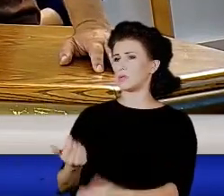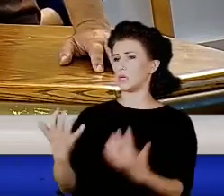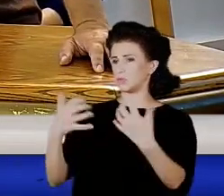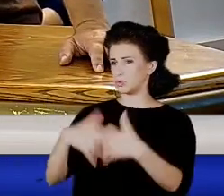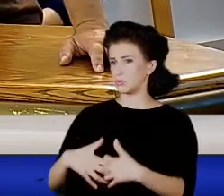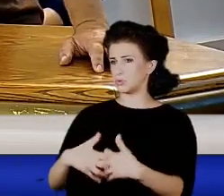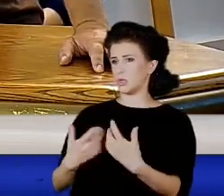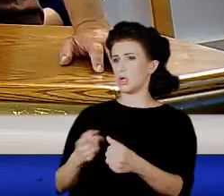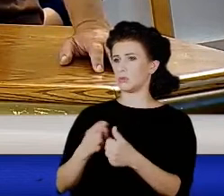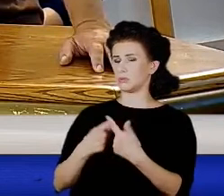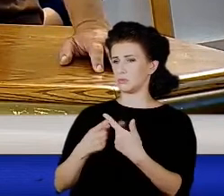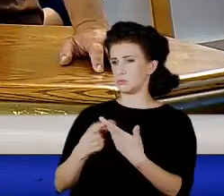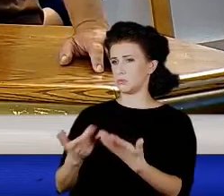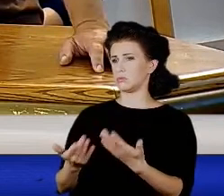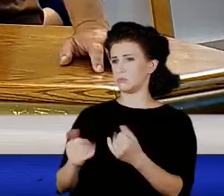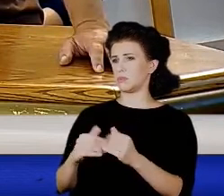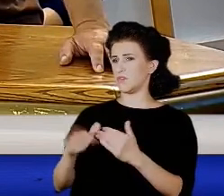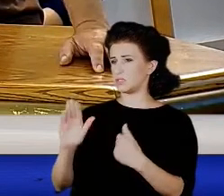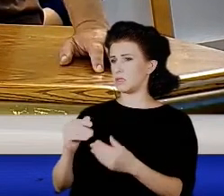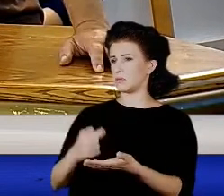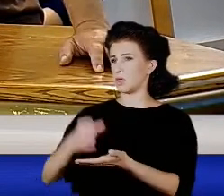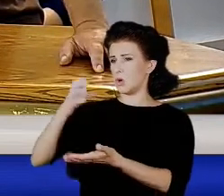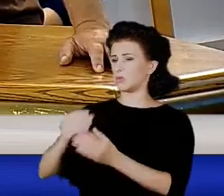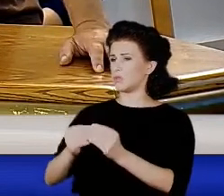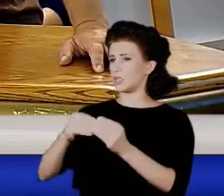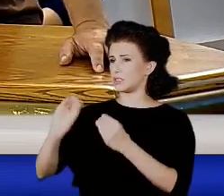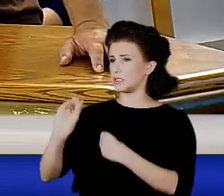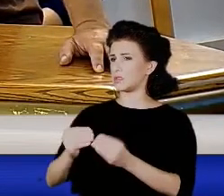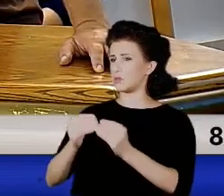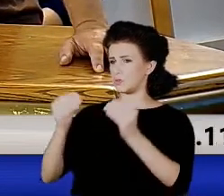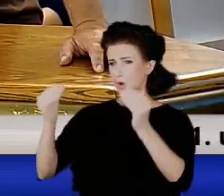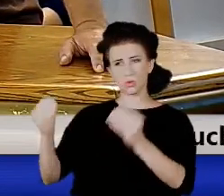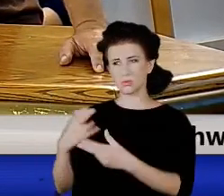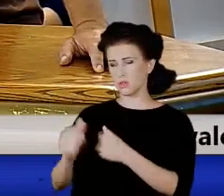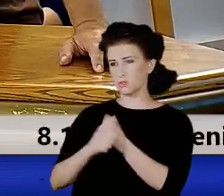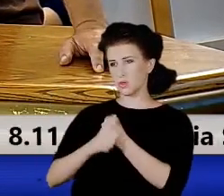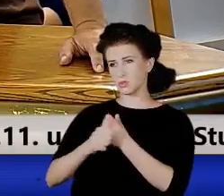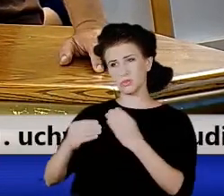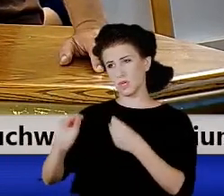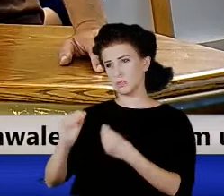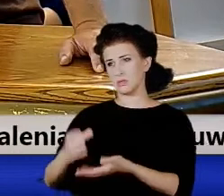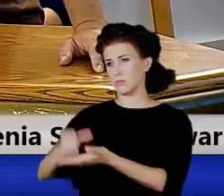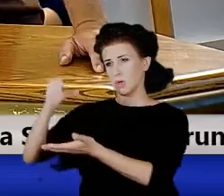maszyna, miasto, im więcej bloków, tym więcej rozwoju. Nie na tym polega to, że będziemy mieli więcej bloków.